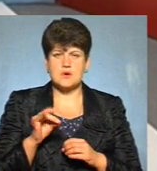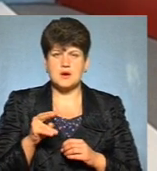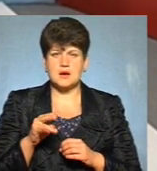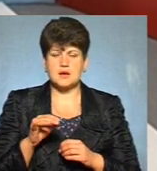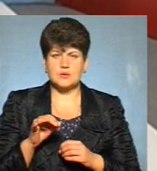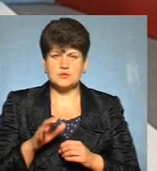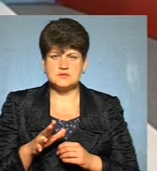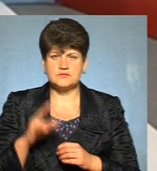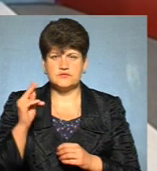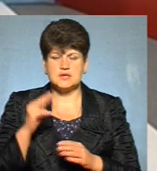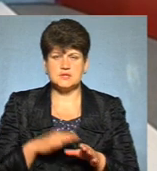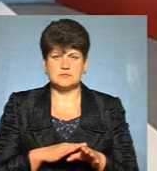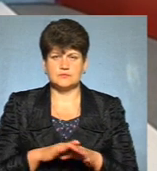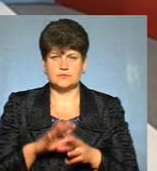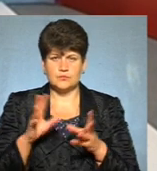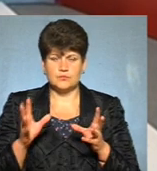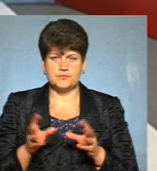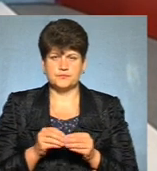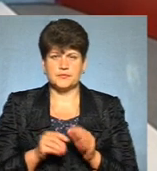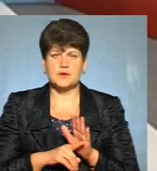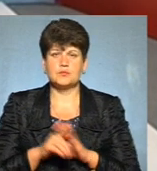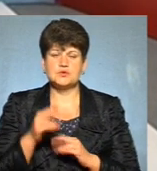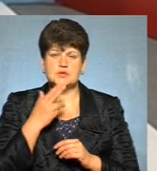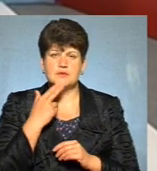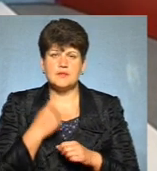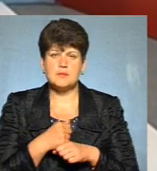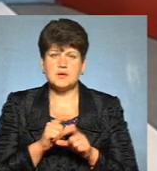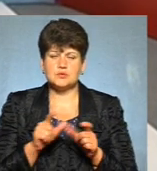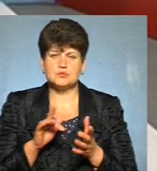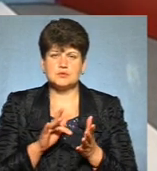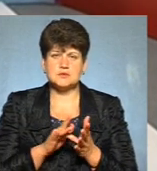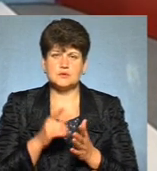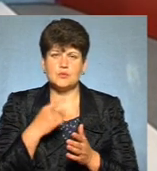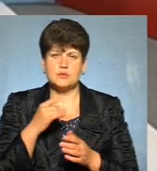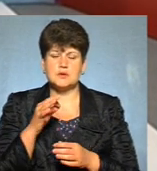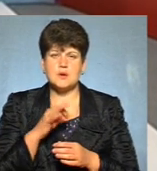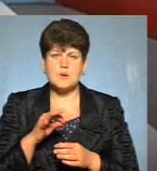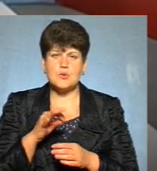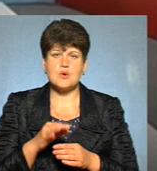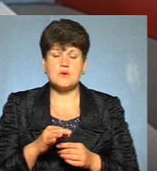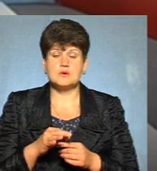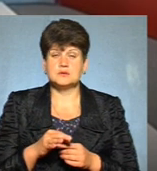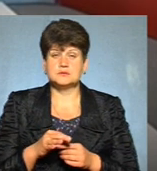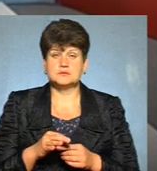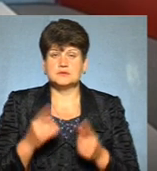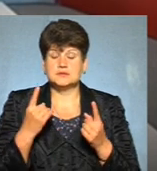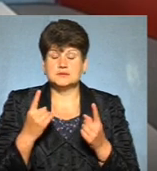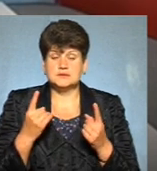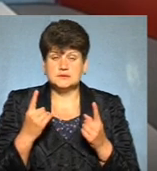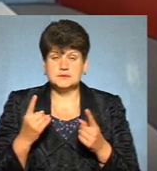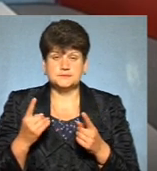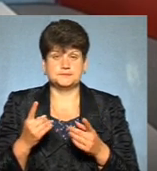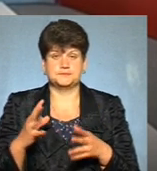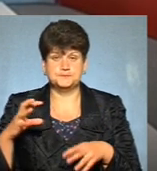вивчається комплексно. На початку червня в лабораторному центрі зазначали про так званий антирекорд укусів нападів